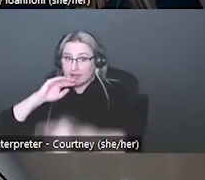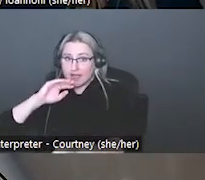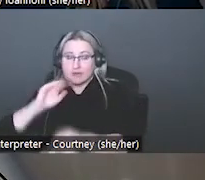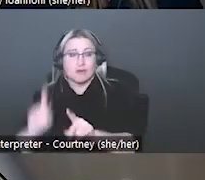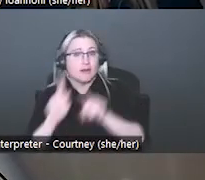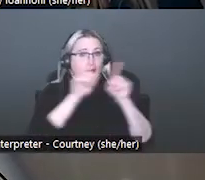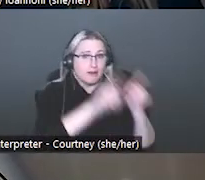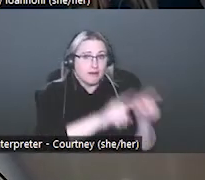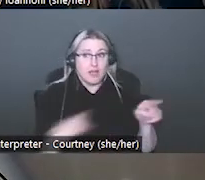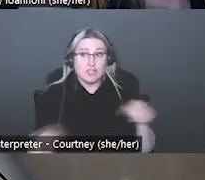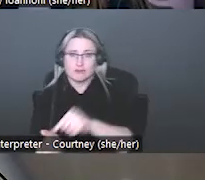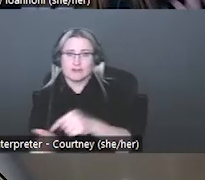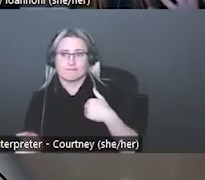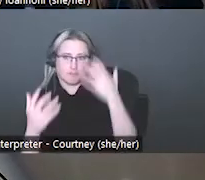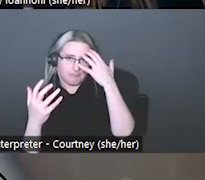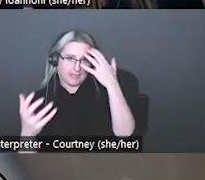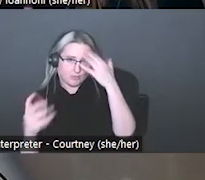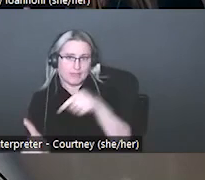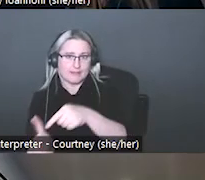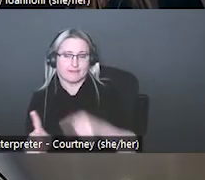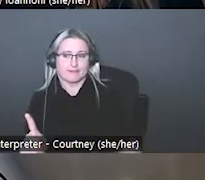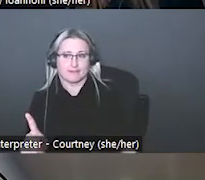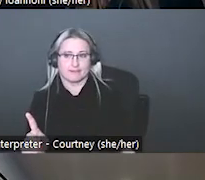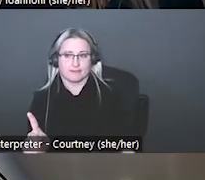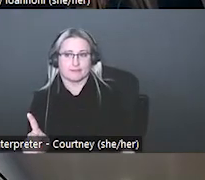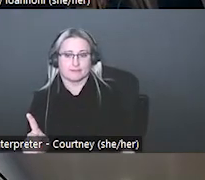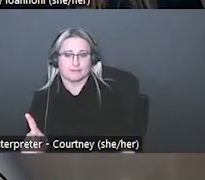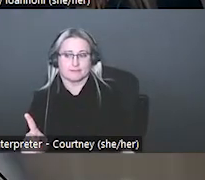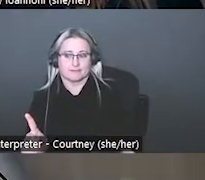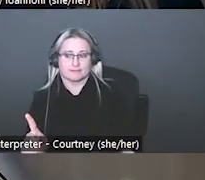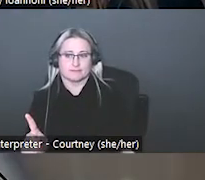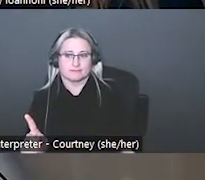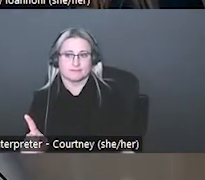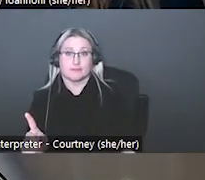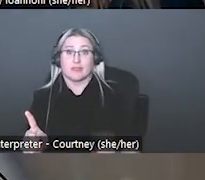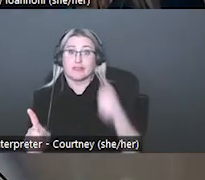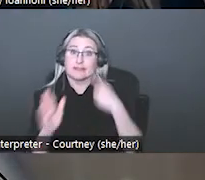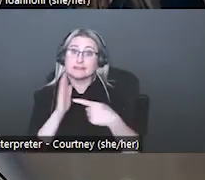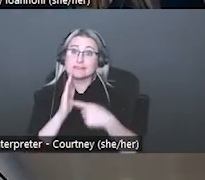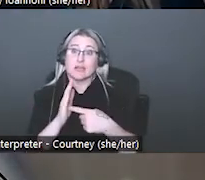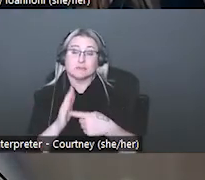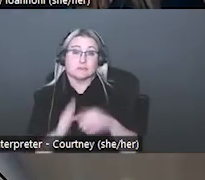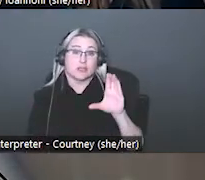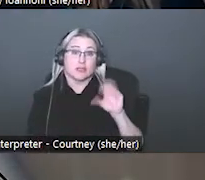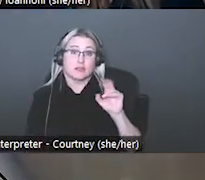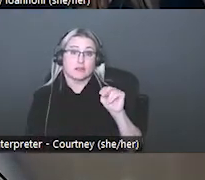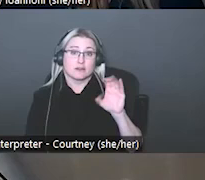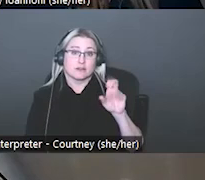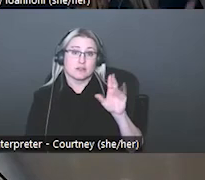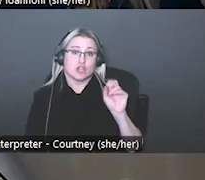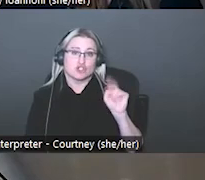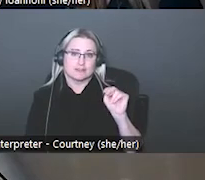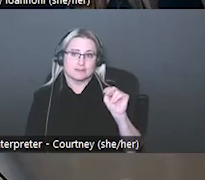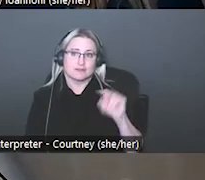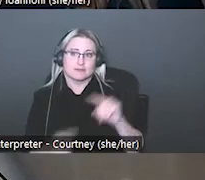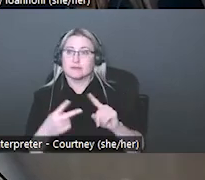médecin parce qu'elle avait été poussée dans les escaliers. Elle avait des problèmes de migraine et cela peut découler d'une contusion,